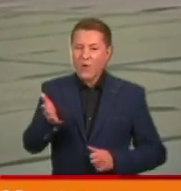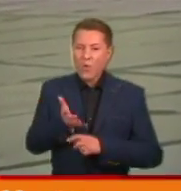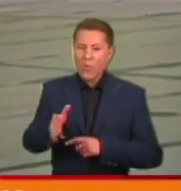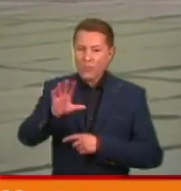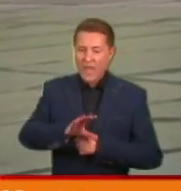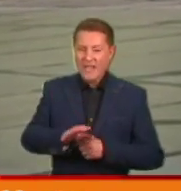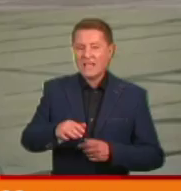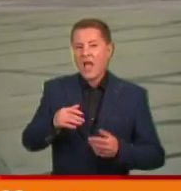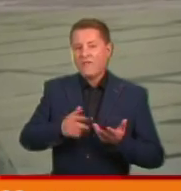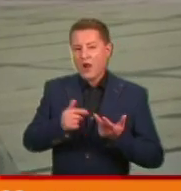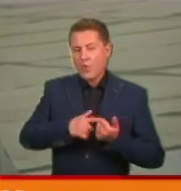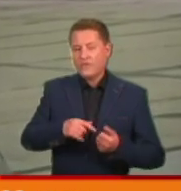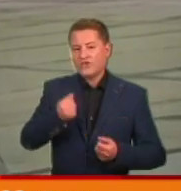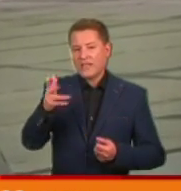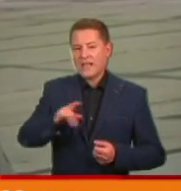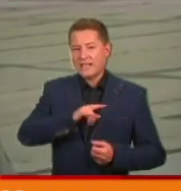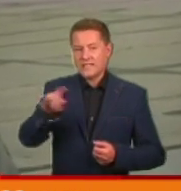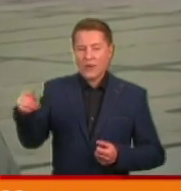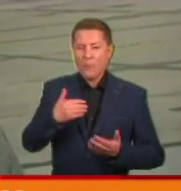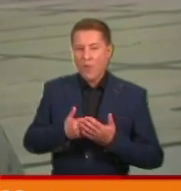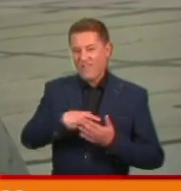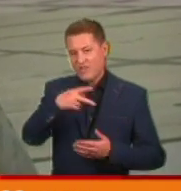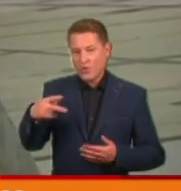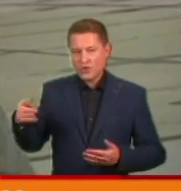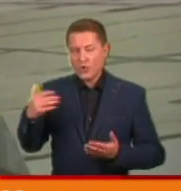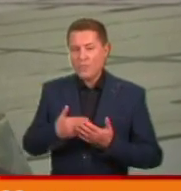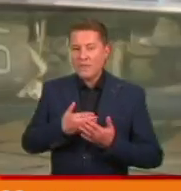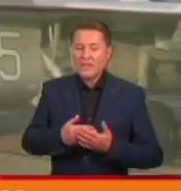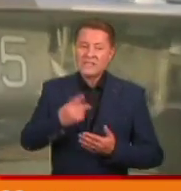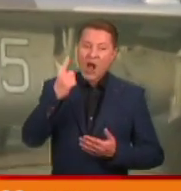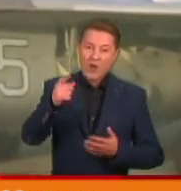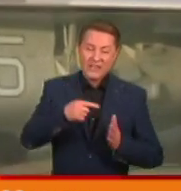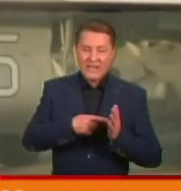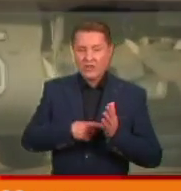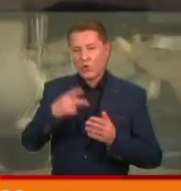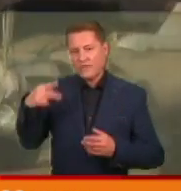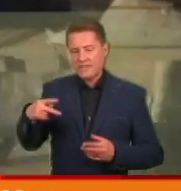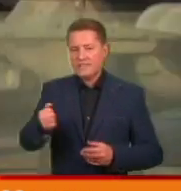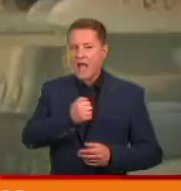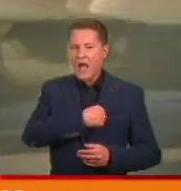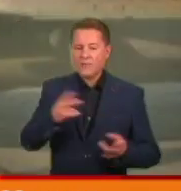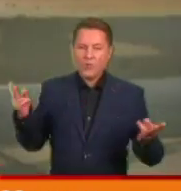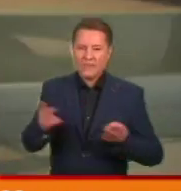Російської Федерації, наприклад, на зараз співвідношення десь приблизно 1 до 20. Армію завжди треба